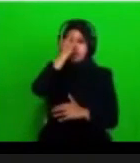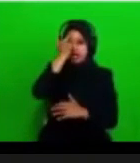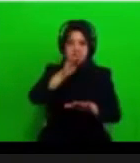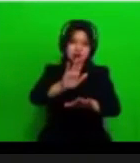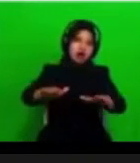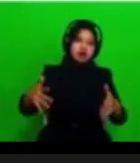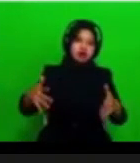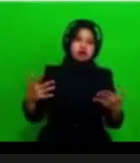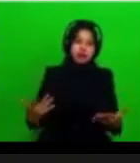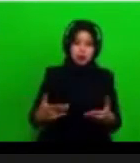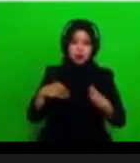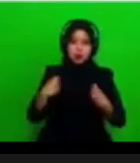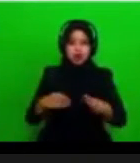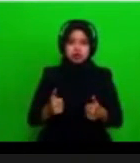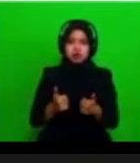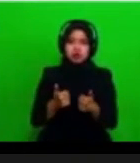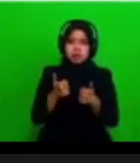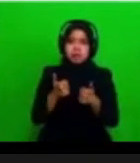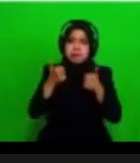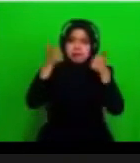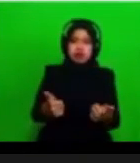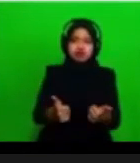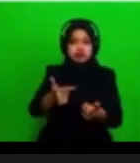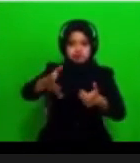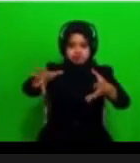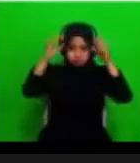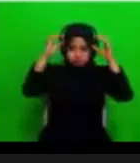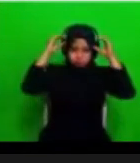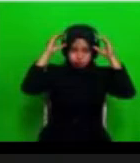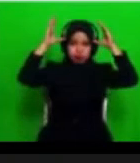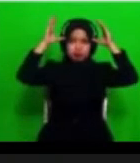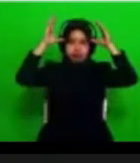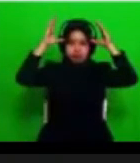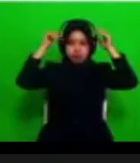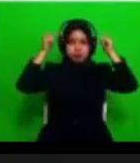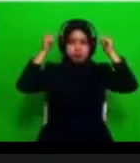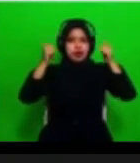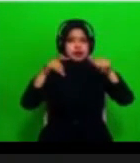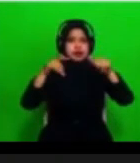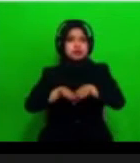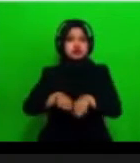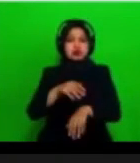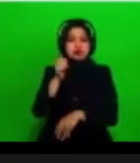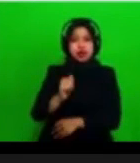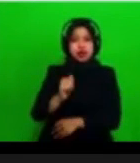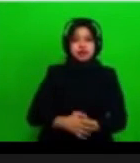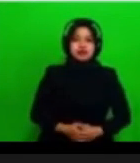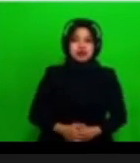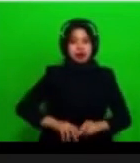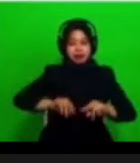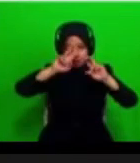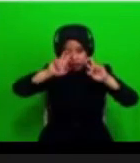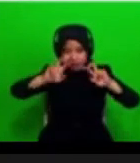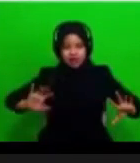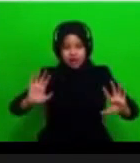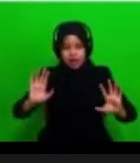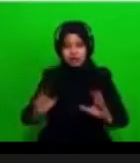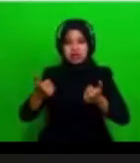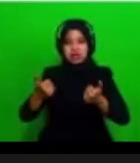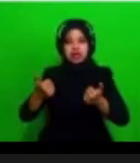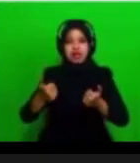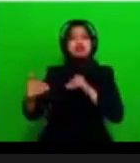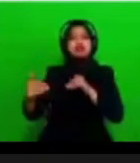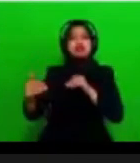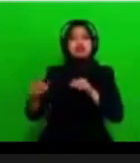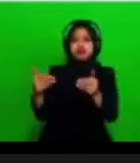siswa, hasil pembelajaran yang berkualitas, memiliki pengetahuan keterampilan yang relevan. Nah ini, hasil penelitian berkualitas tinggi,